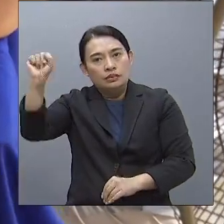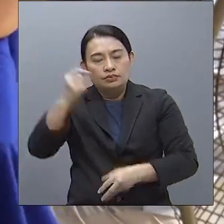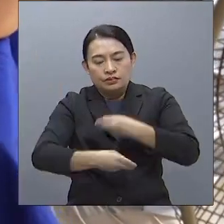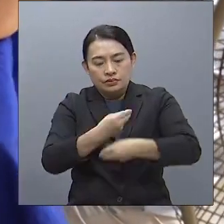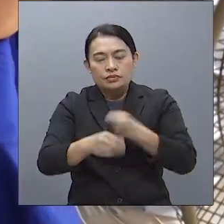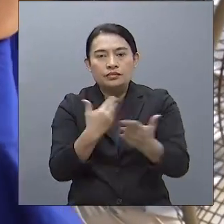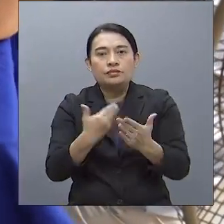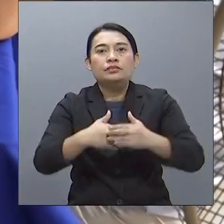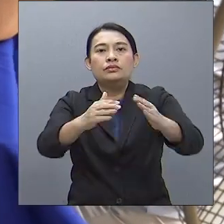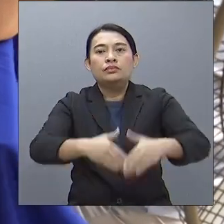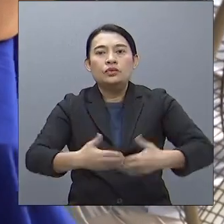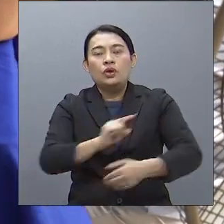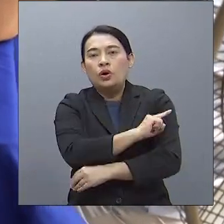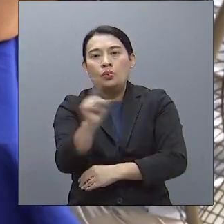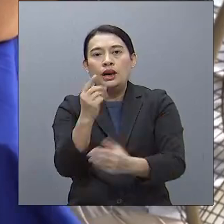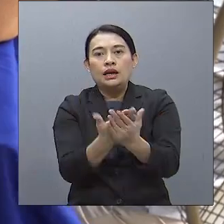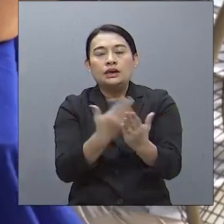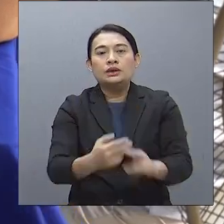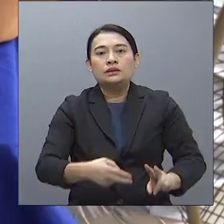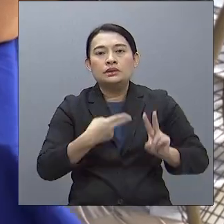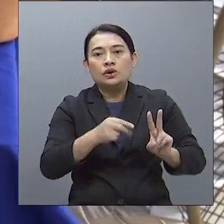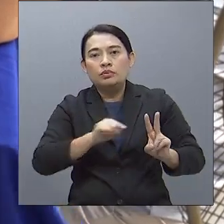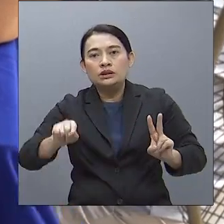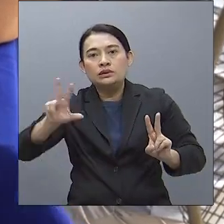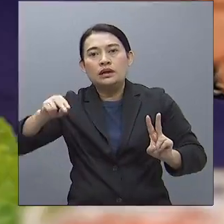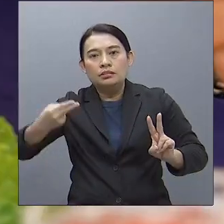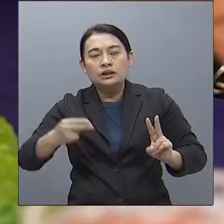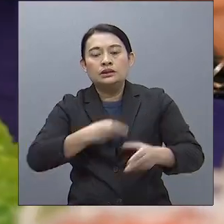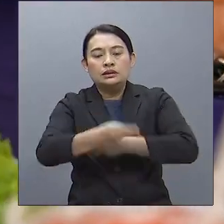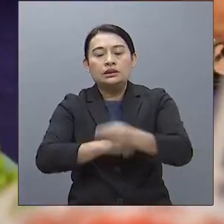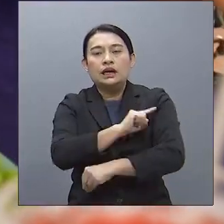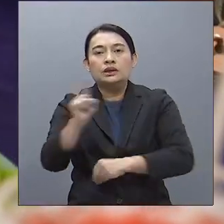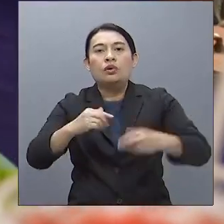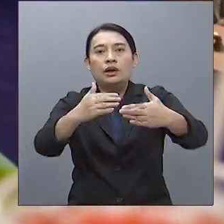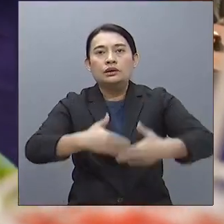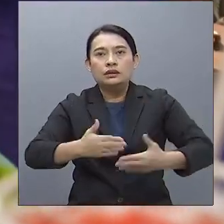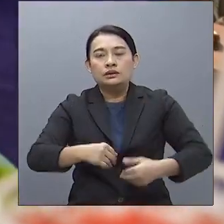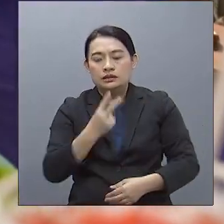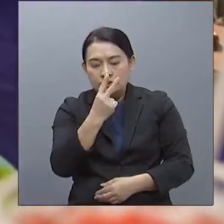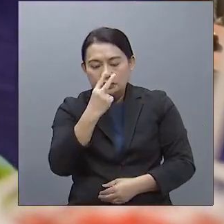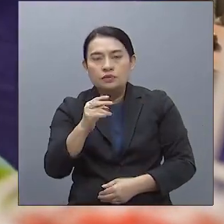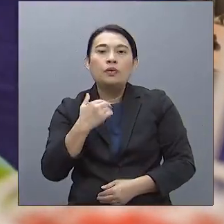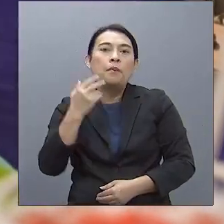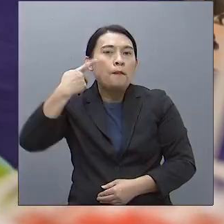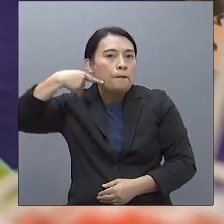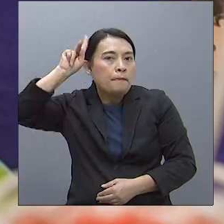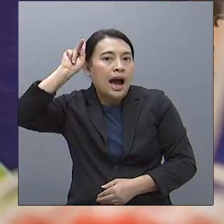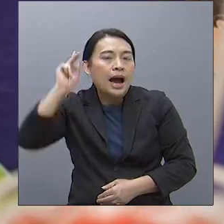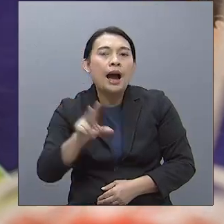ายค่ะอยู่ที่วันละประมาณ 20,000 ถึง 30,000 บาทเอ้าไปฟังเสียงการันตีจากป้าเป็ดกันสักหน่อย